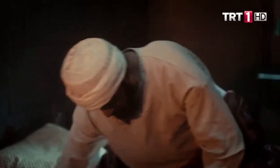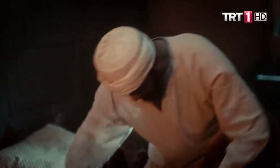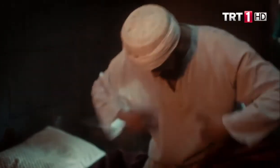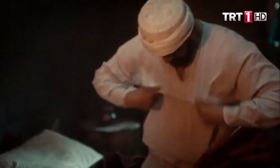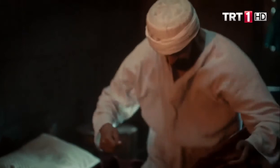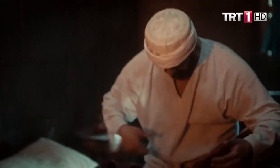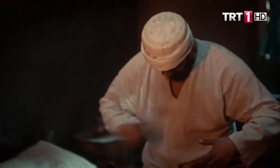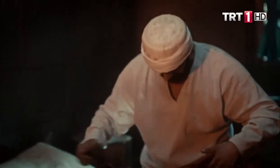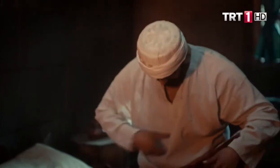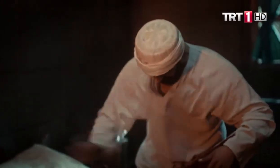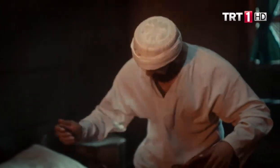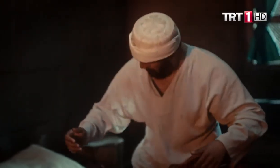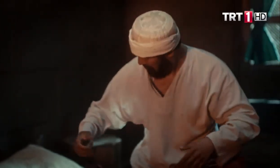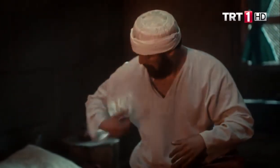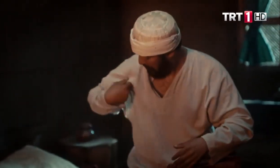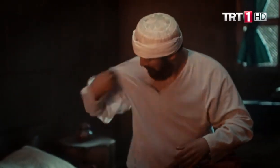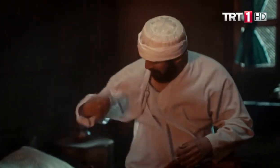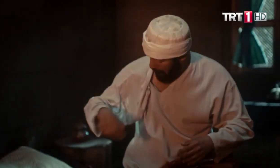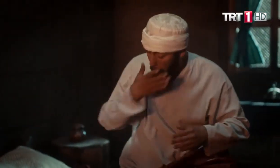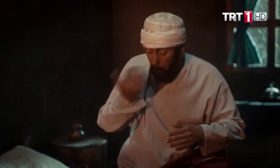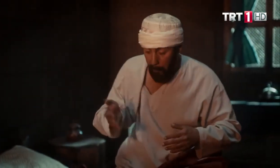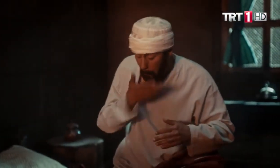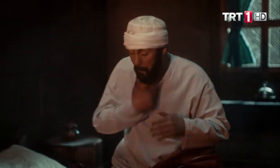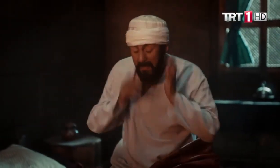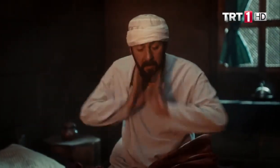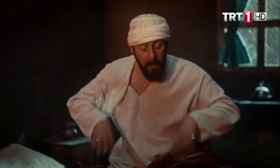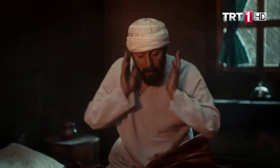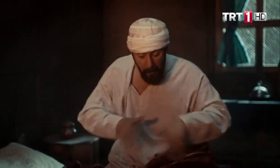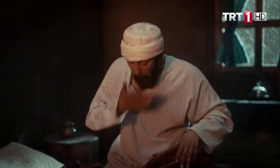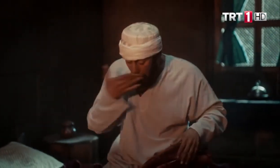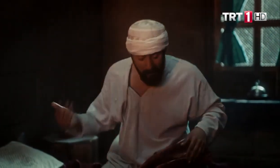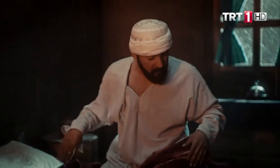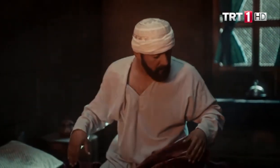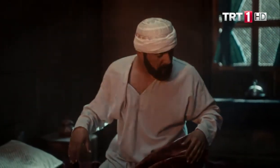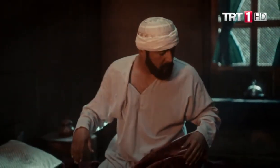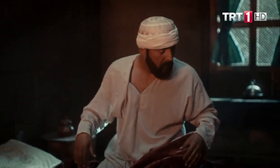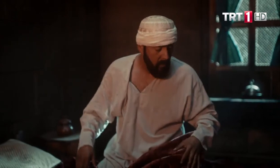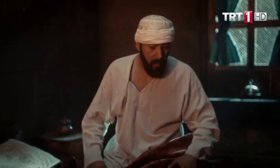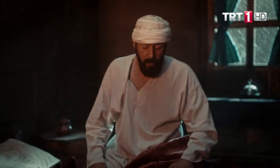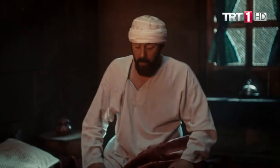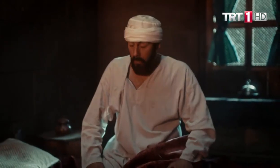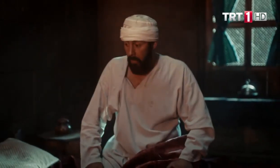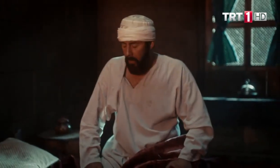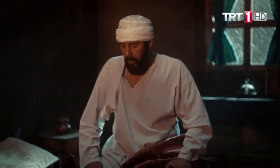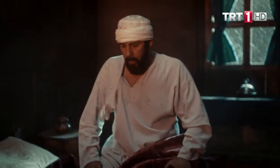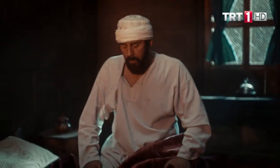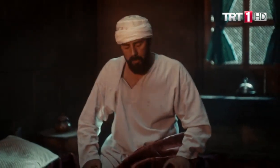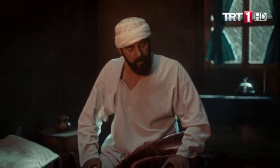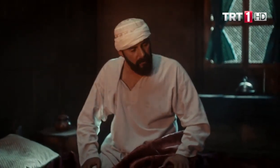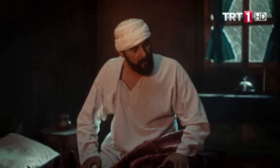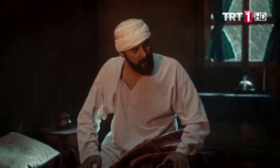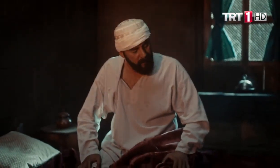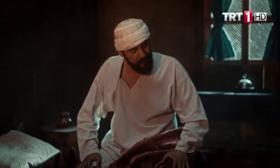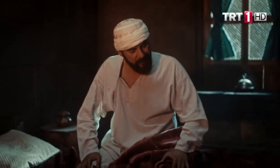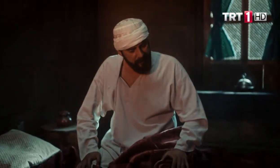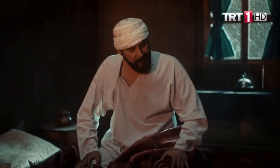Dizlerinin üstüne kalkıp geceliğini silkeledikten sonra avuçlarıyla vurarak yüzünü de temizledi. Başına beyaz bir takki